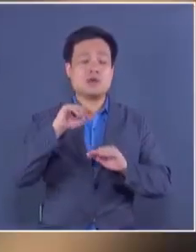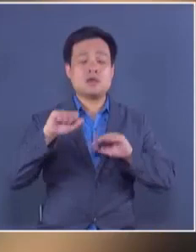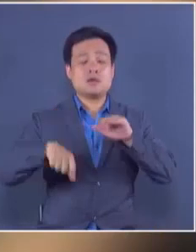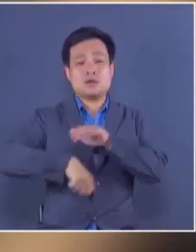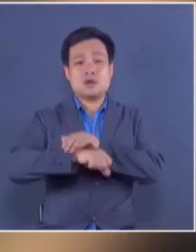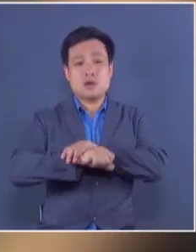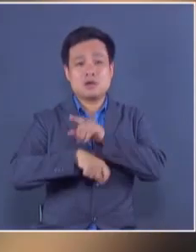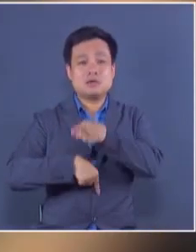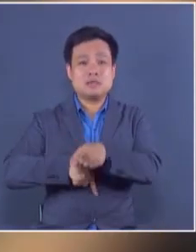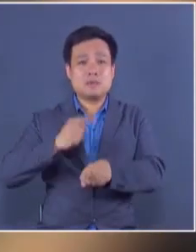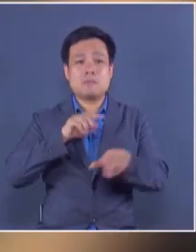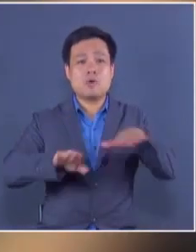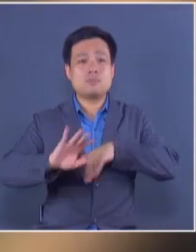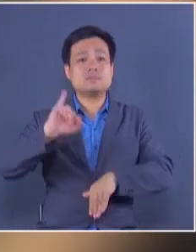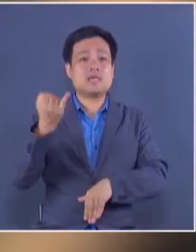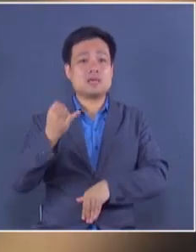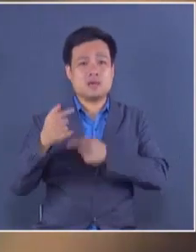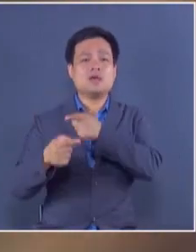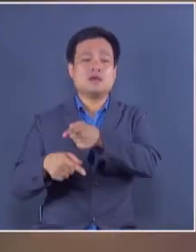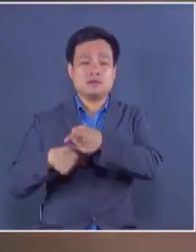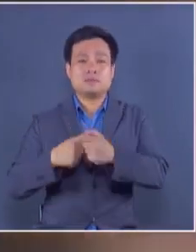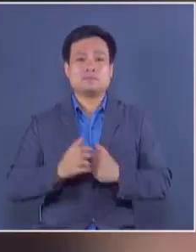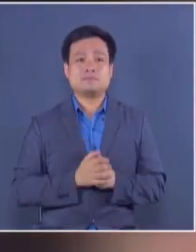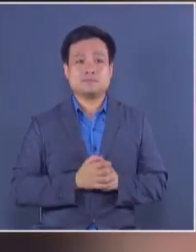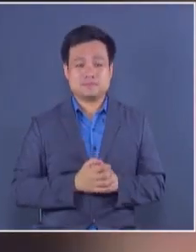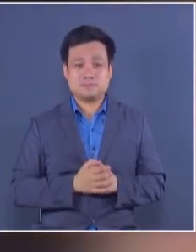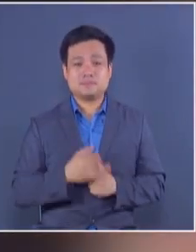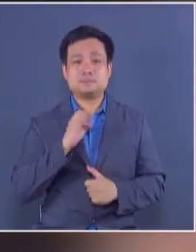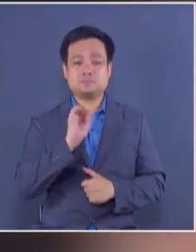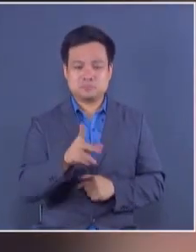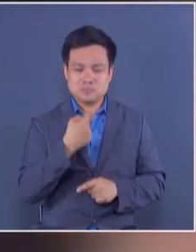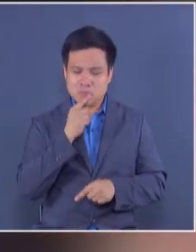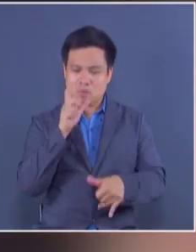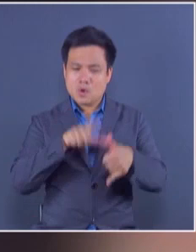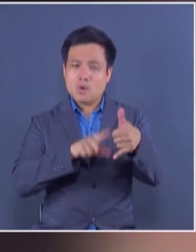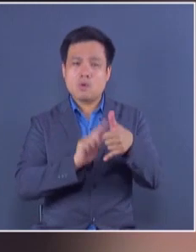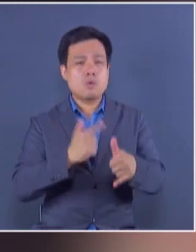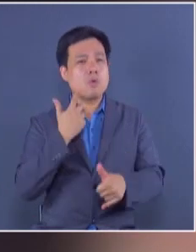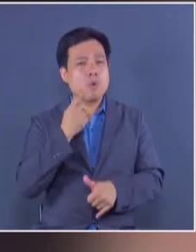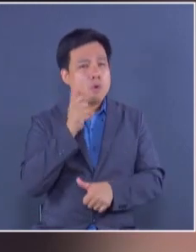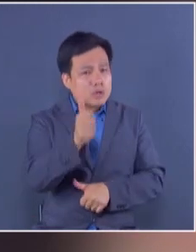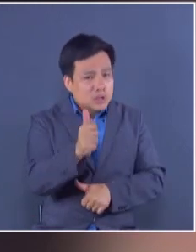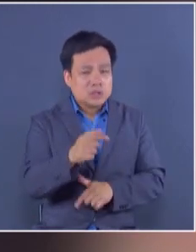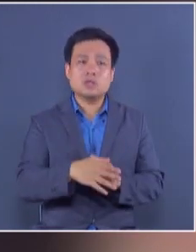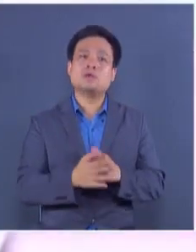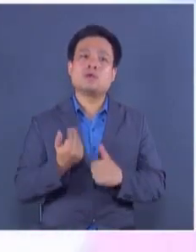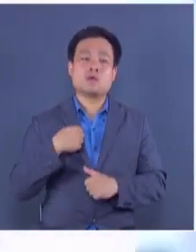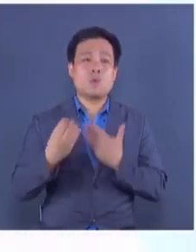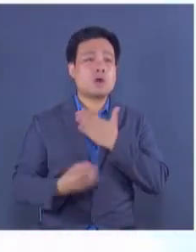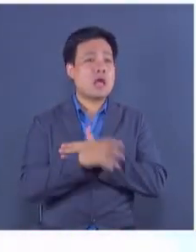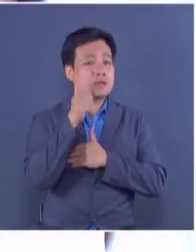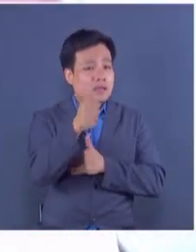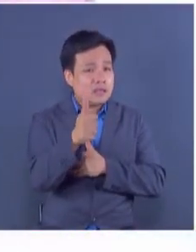สุดๆค่ะซึ่งหนุ่มกรัฟก็เอ่ยปากชมพี่แจ็คว่าเป็นกันเองมากแถมได้คุยกันถ้ารอบหน้ามีโอกาสว่างก็มานัดเจอกัน